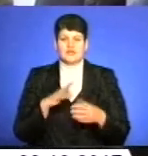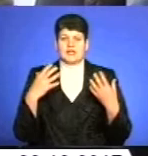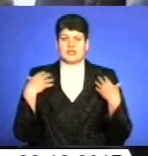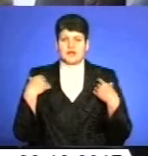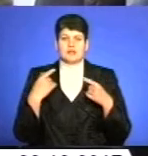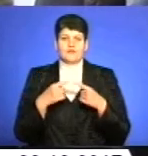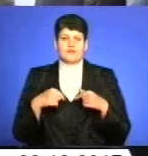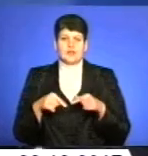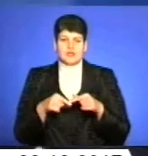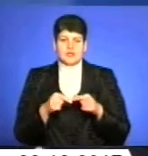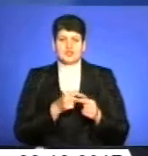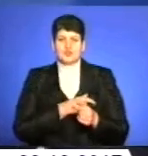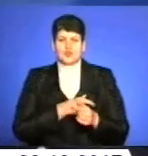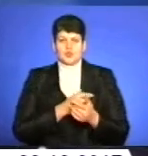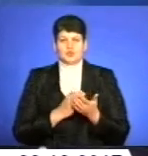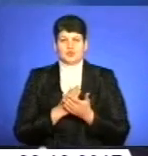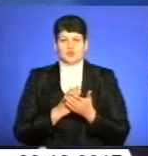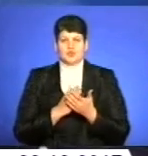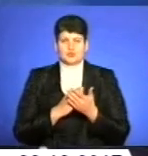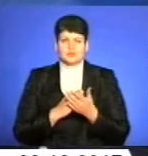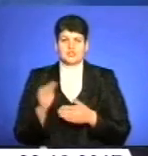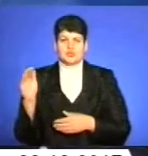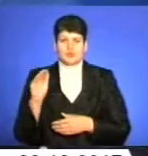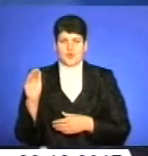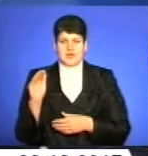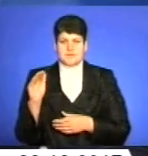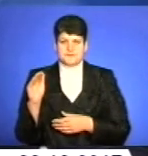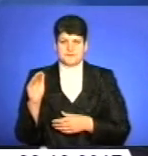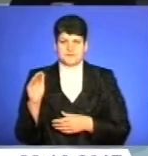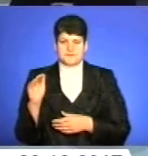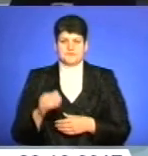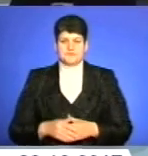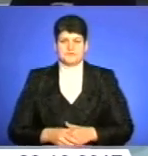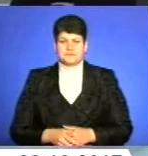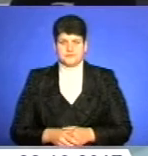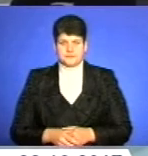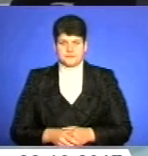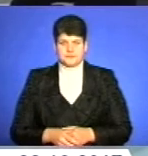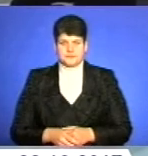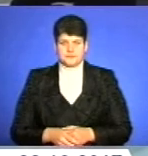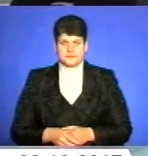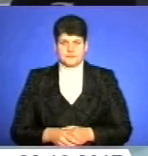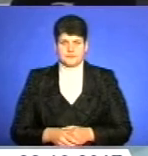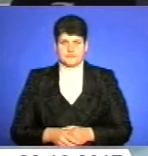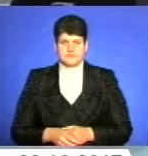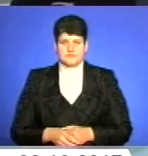начальником відділу чергової служби патрульної поліції Житомира. Богдана Сарабун, Андрій Прокопів, Вісті